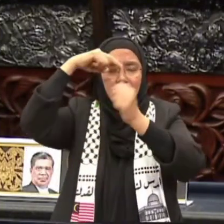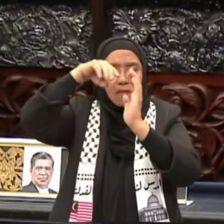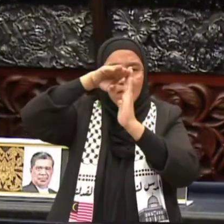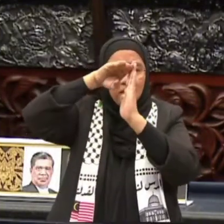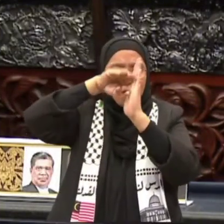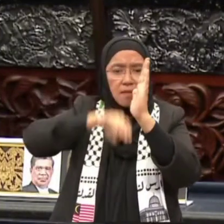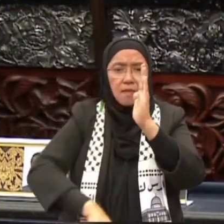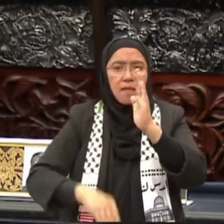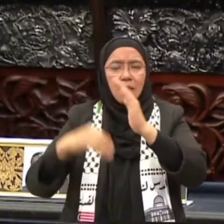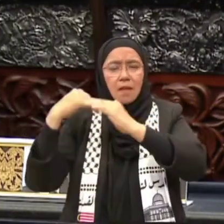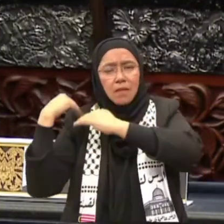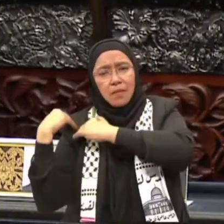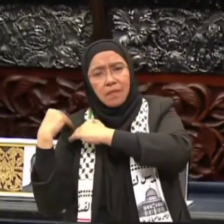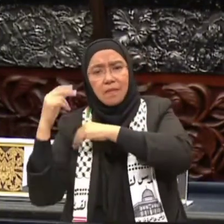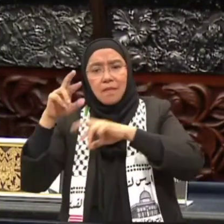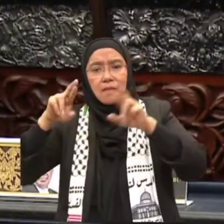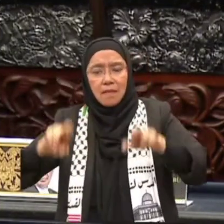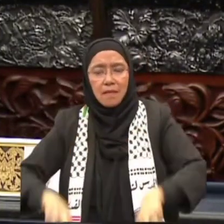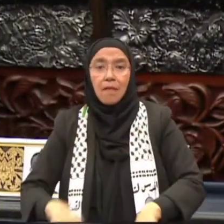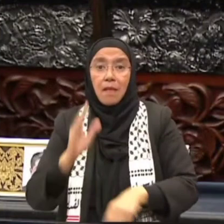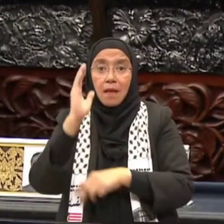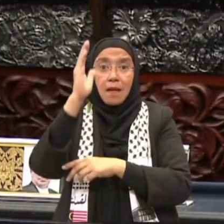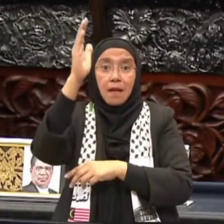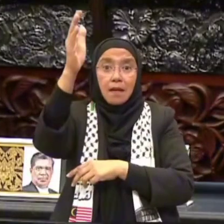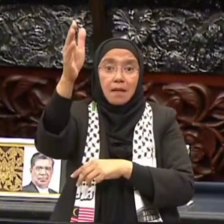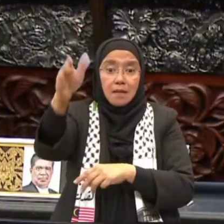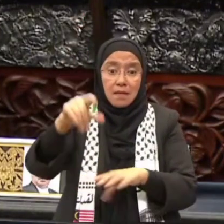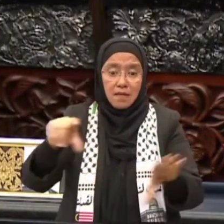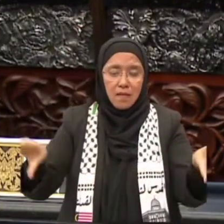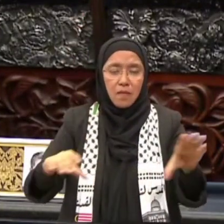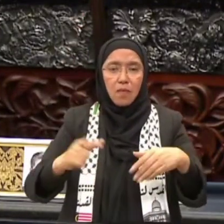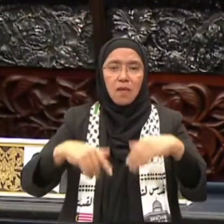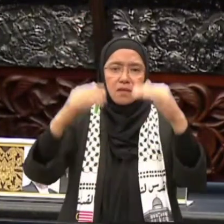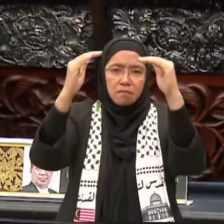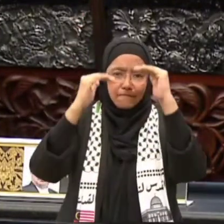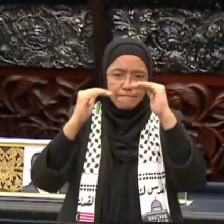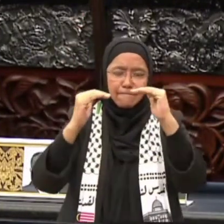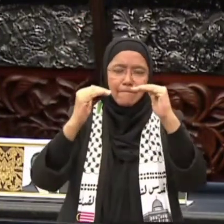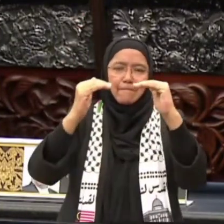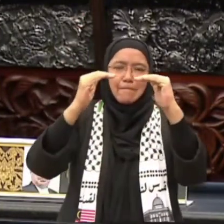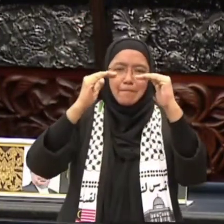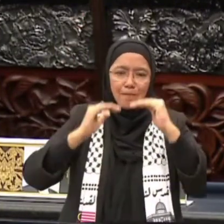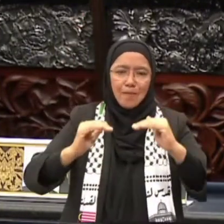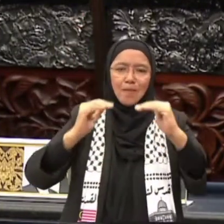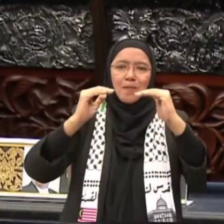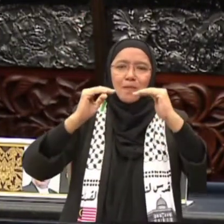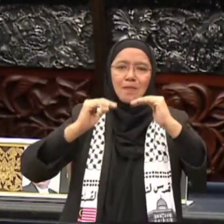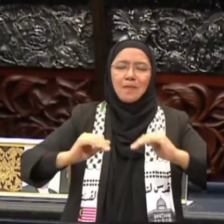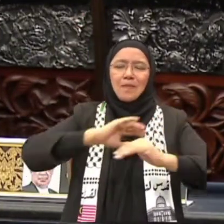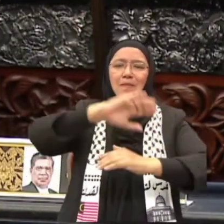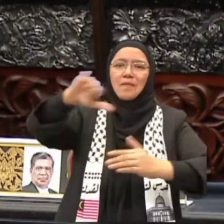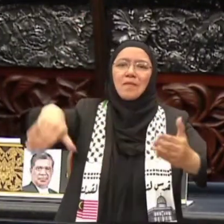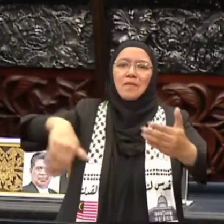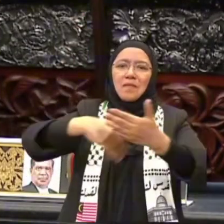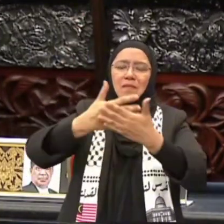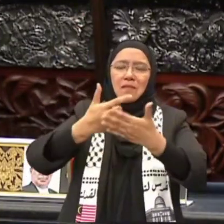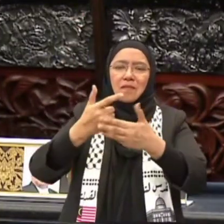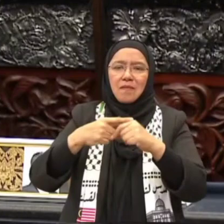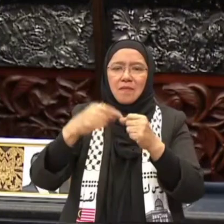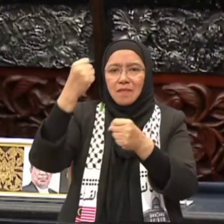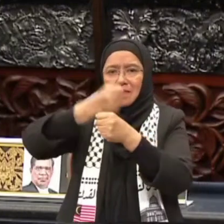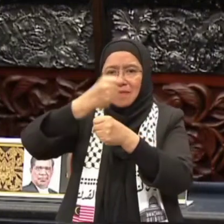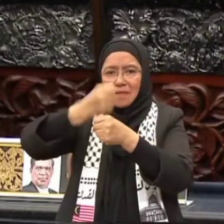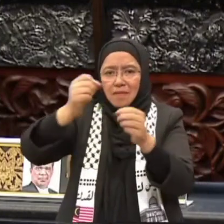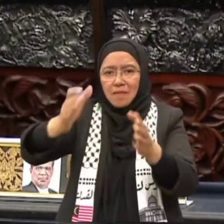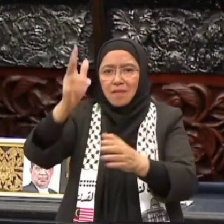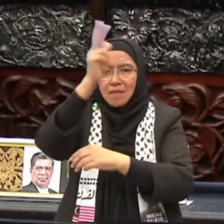mengurangkan beban rakyat yang akan digerakkan secara bersepadu oleh seluruh jentera kerajaan. Sesi libat urus ini